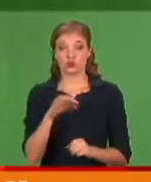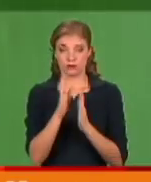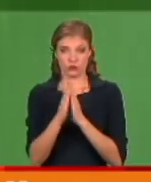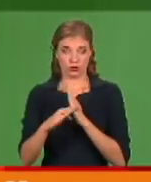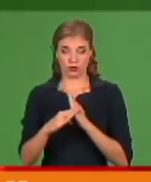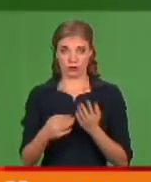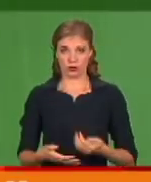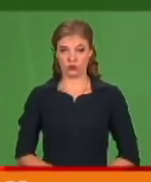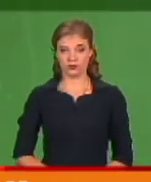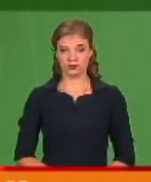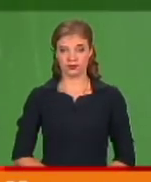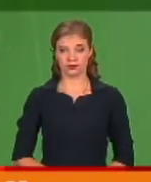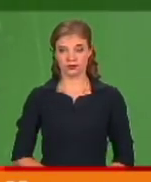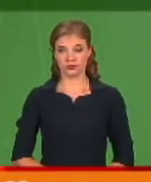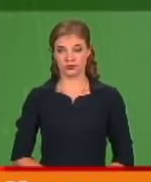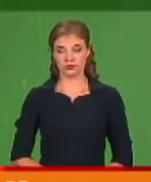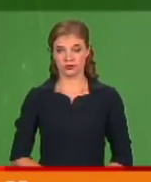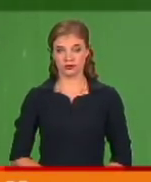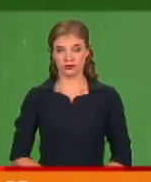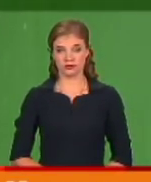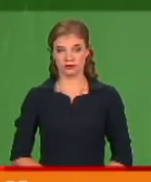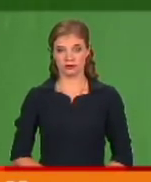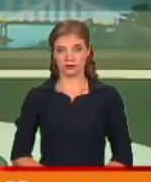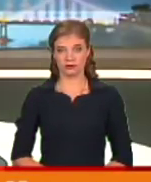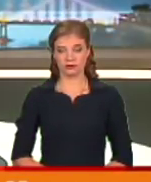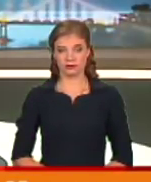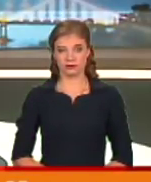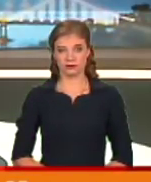допомогу. Юлія Лерш, Олександр Макушак, програма «Вікна», СТБ.